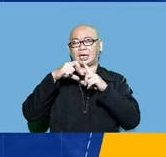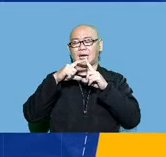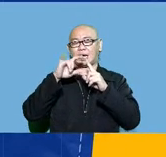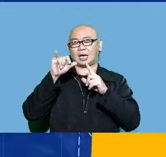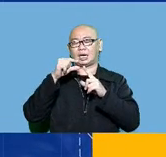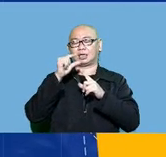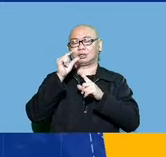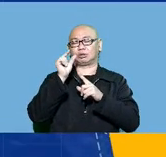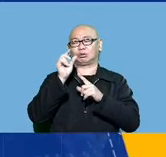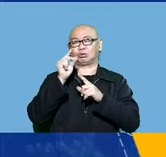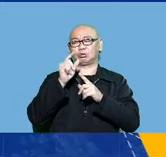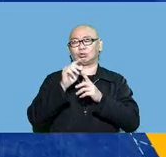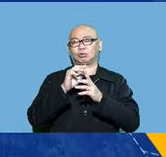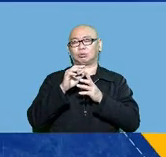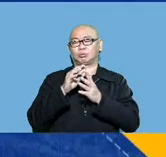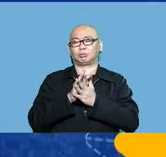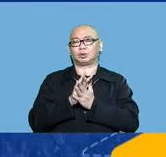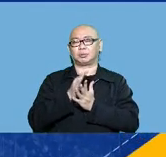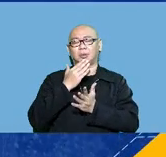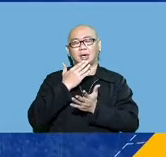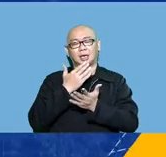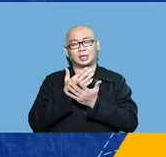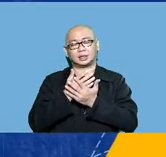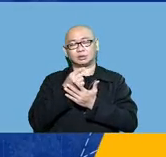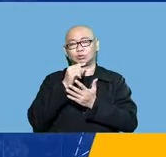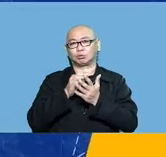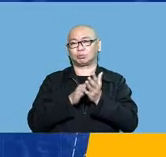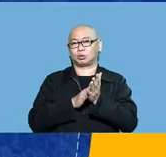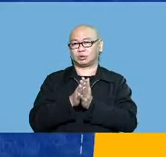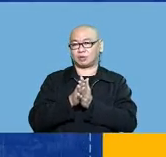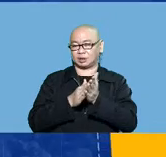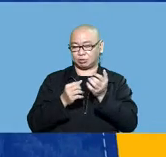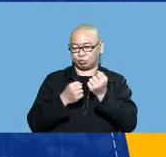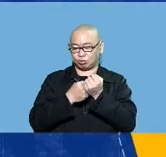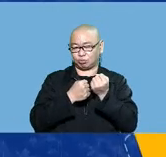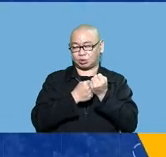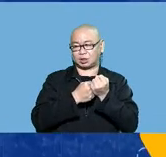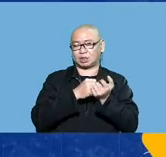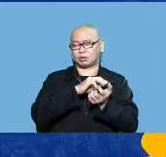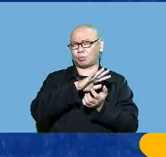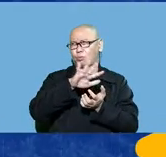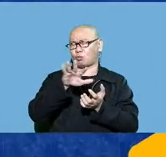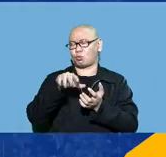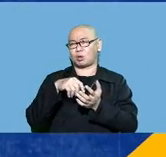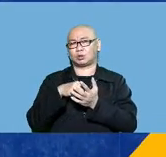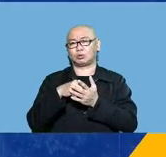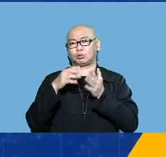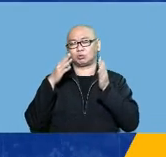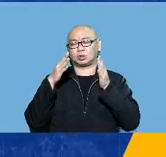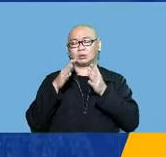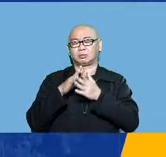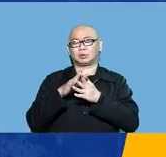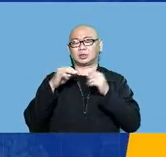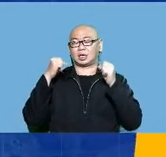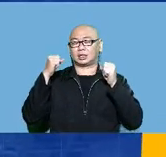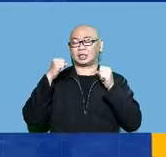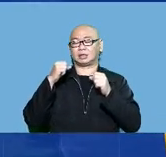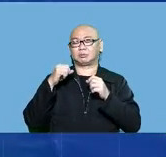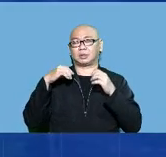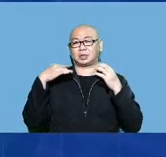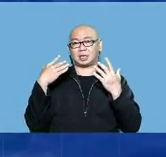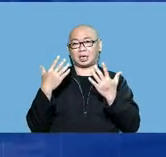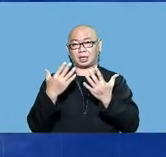Korprodi, terima kasih atas supportnya selama ini, beserta segenap dosen di jurusan Ilmu Kesehatan Masyarakat,